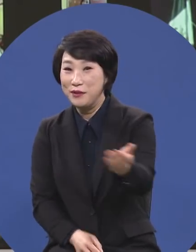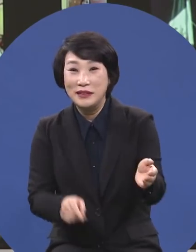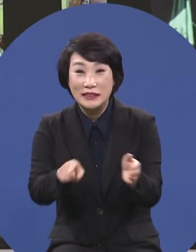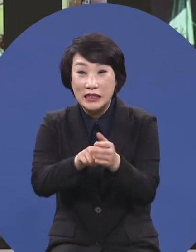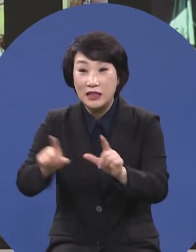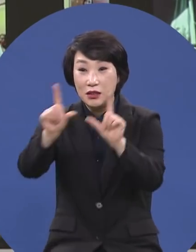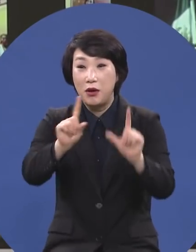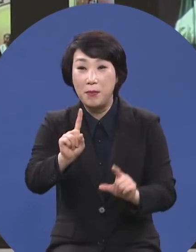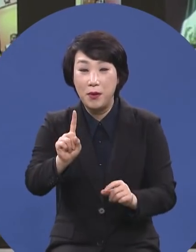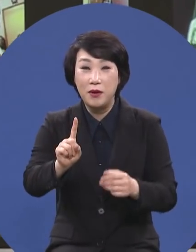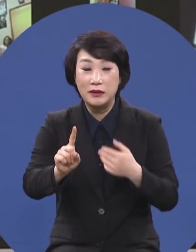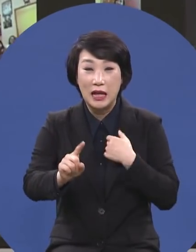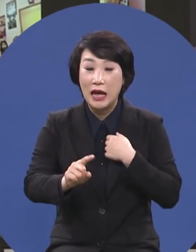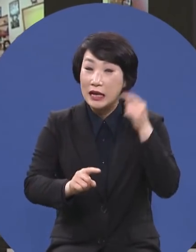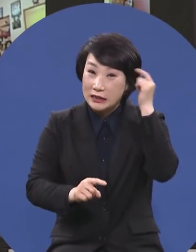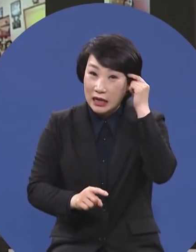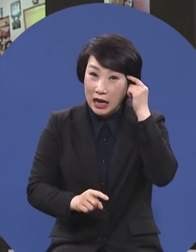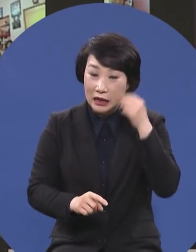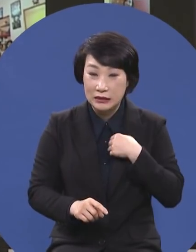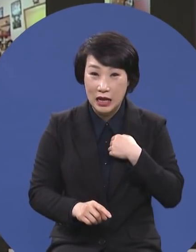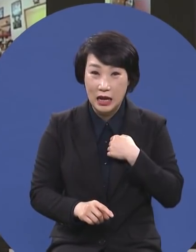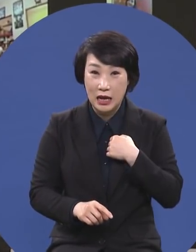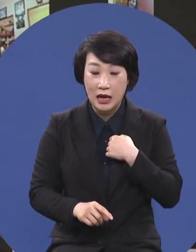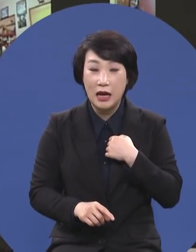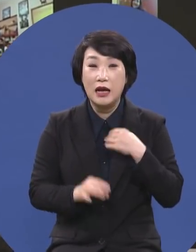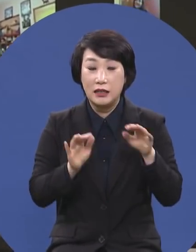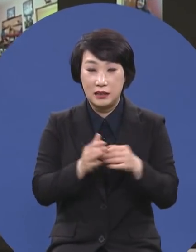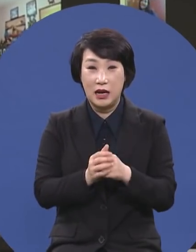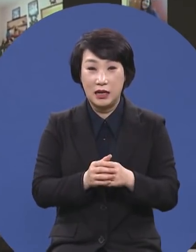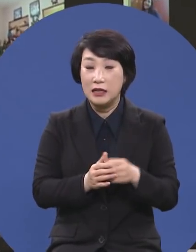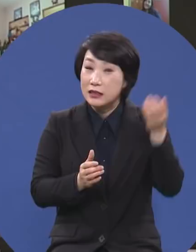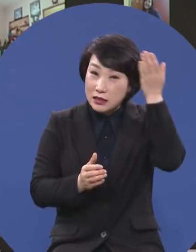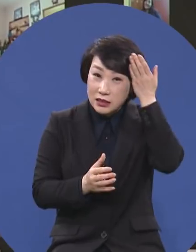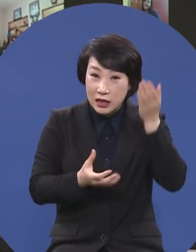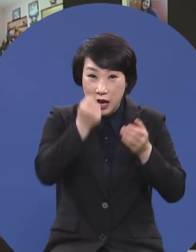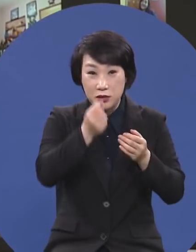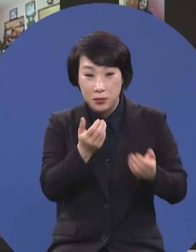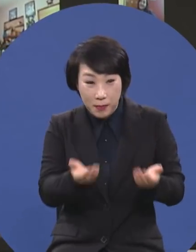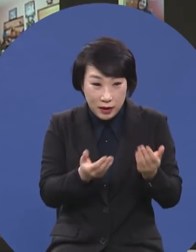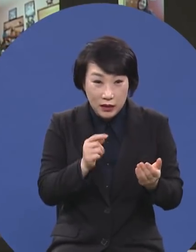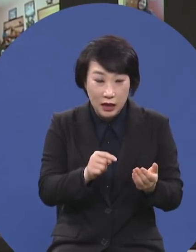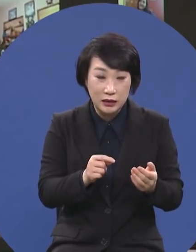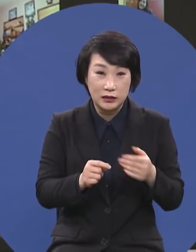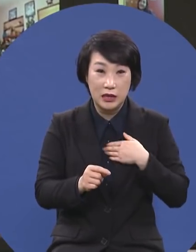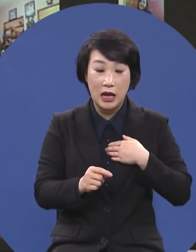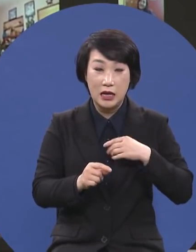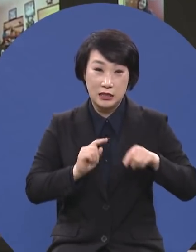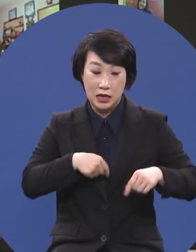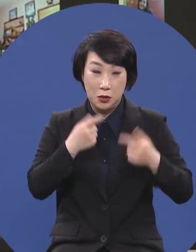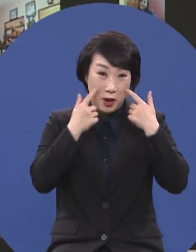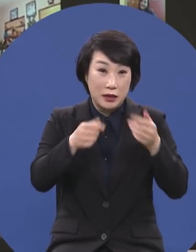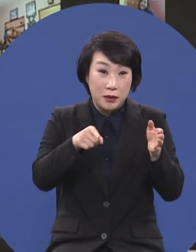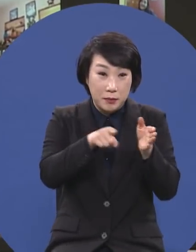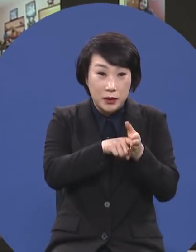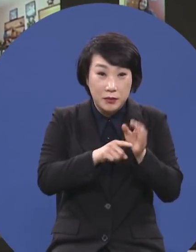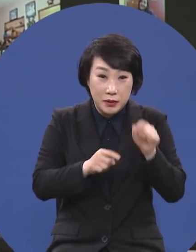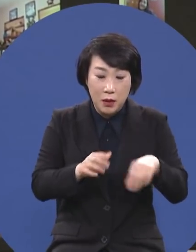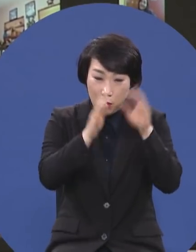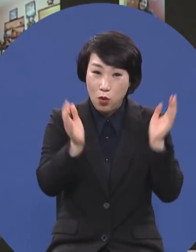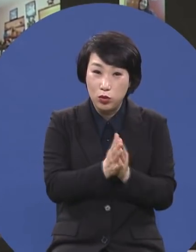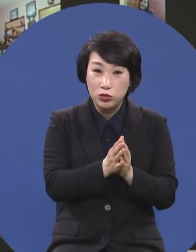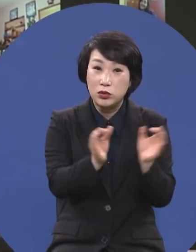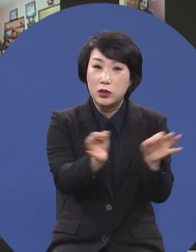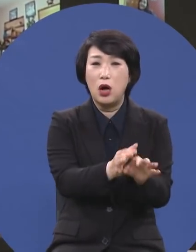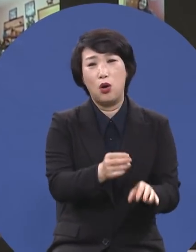생각을, 내 사고를, 내 지성으로 판단한 자기 확신의 믿음이